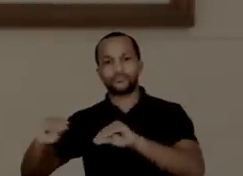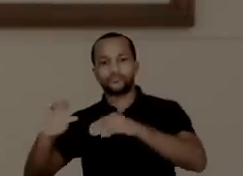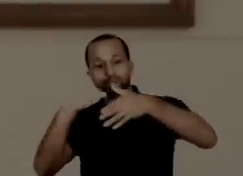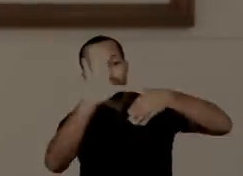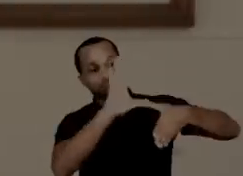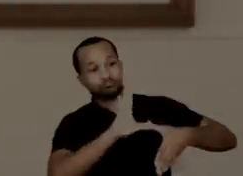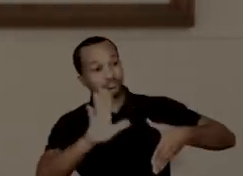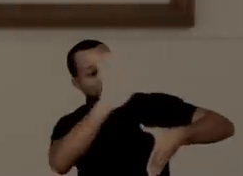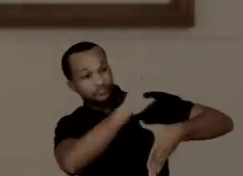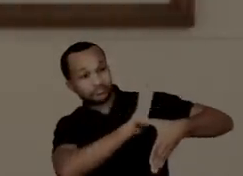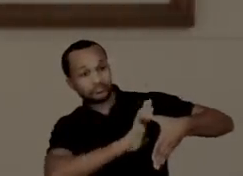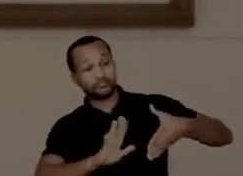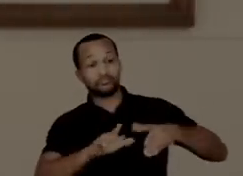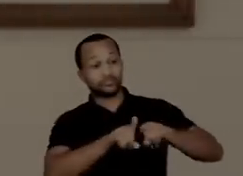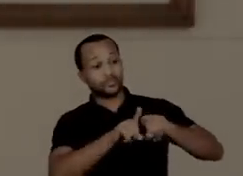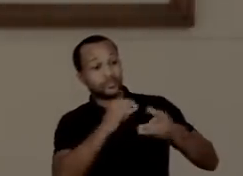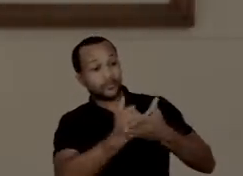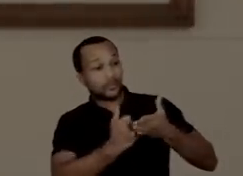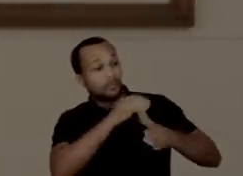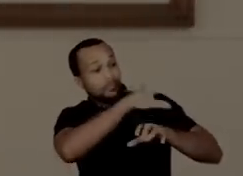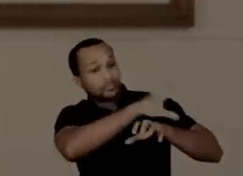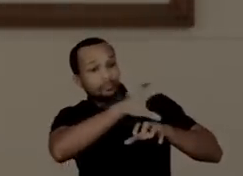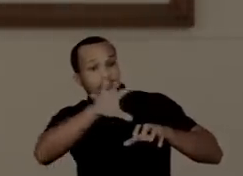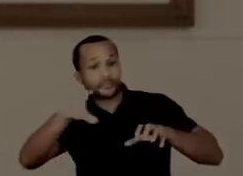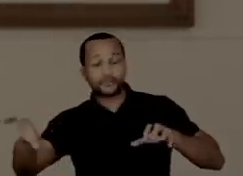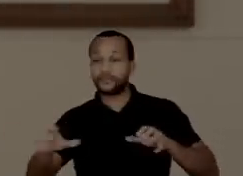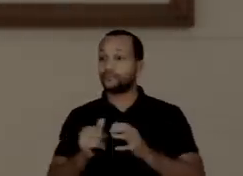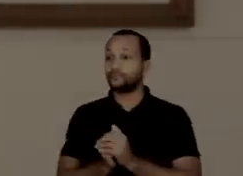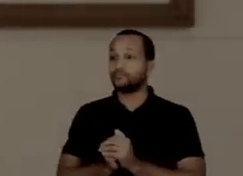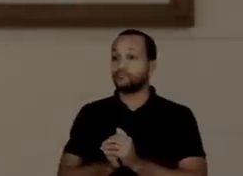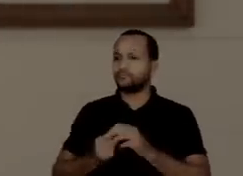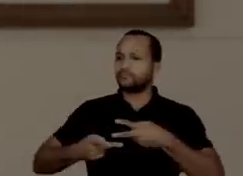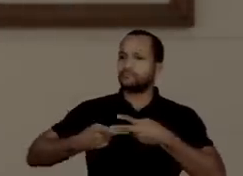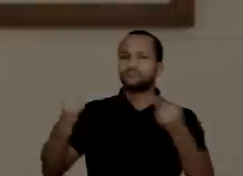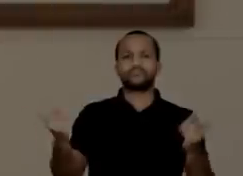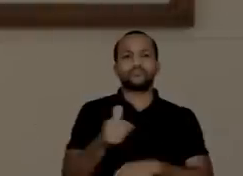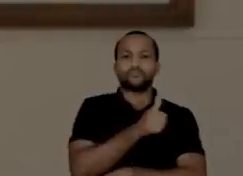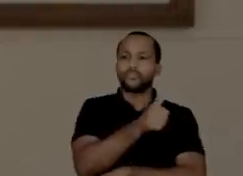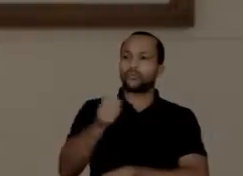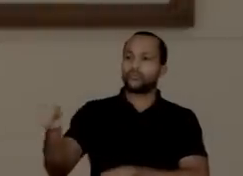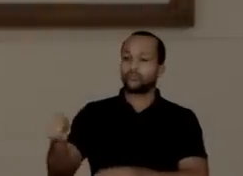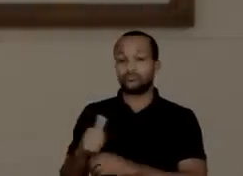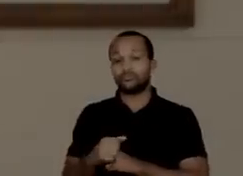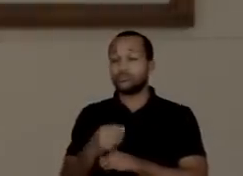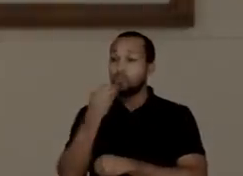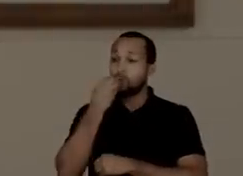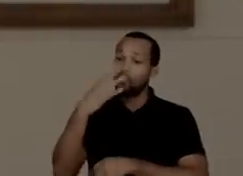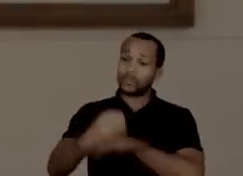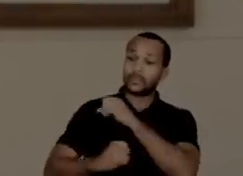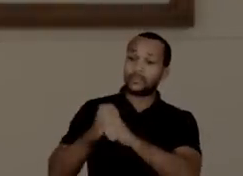Chères Guadeloupéennes, chers Guadeloupéens, chères Saint-Martinoises, chers Saint-Martinois, chers